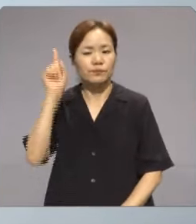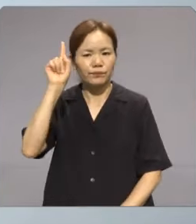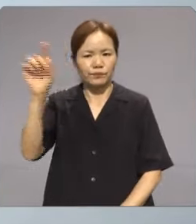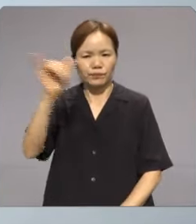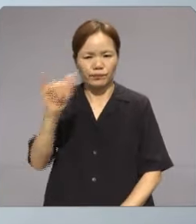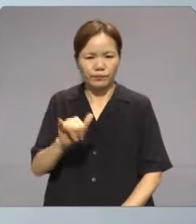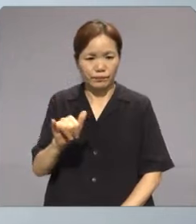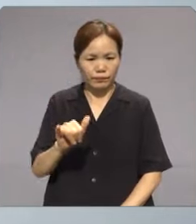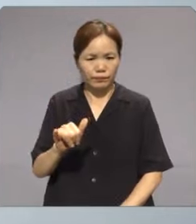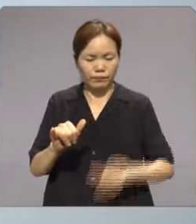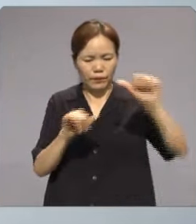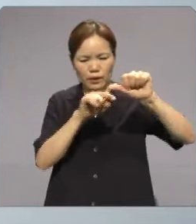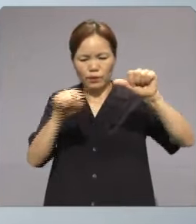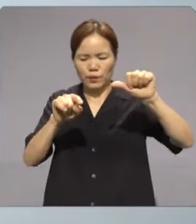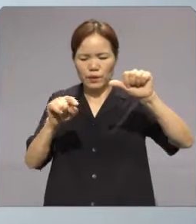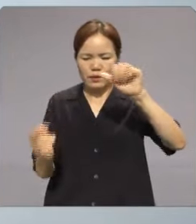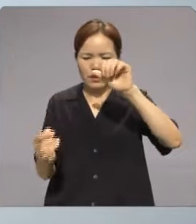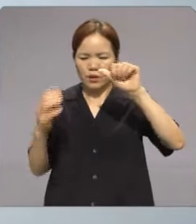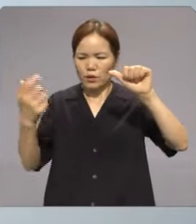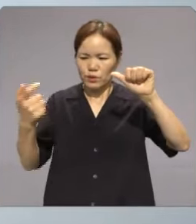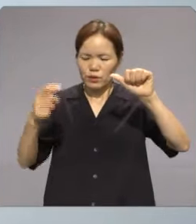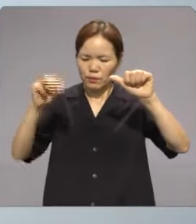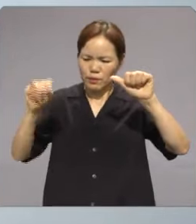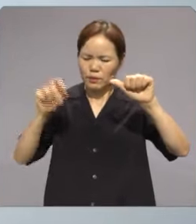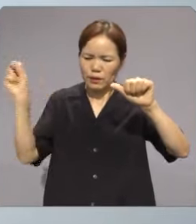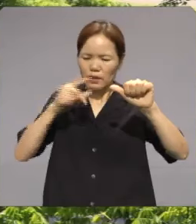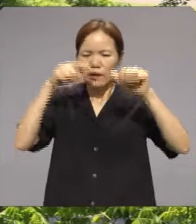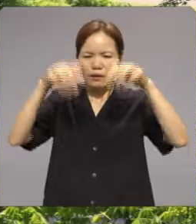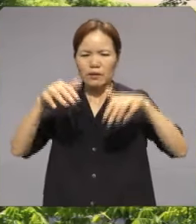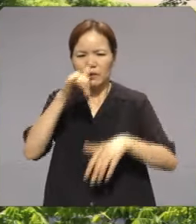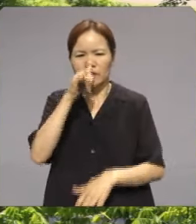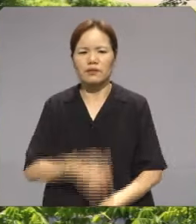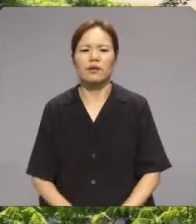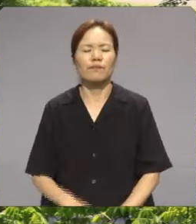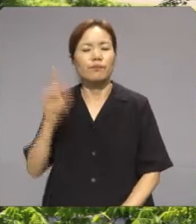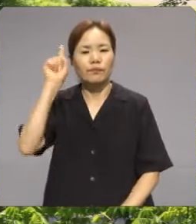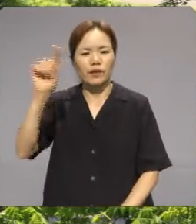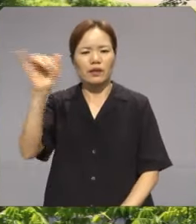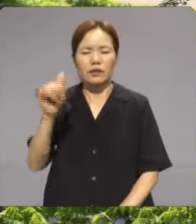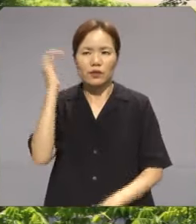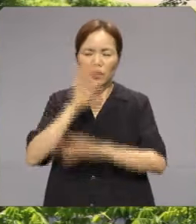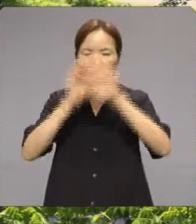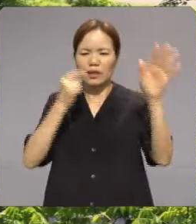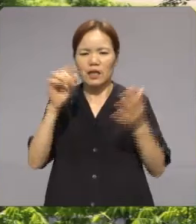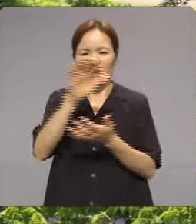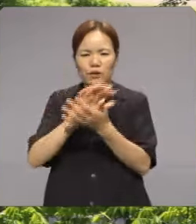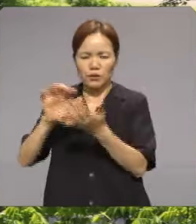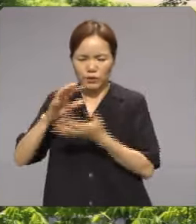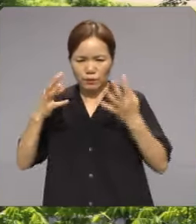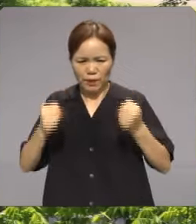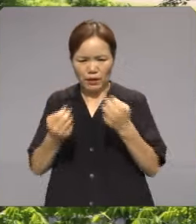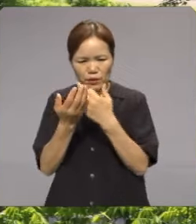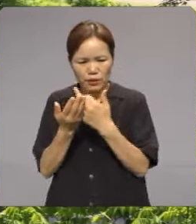전국 많은 지역으로 5에서 최대 60mm 소나기가 내리겠습니다 내일 전국 하늘에 구름이 많이 지나겠고